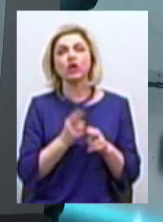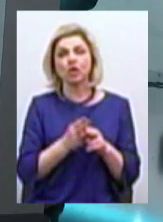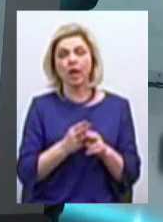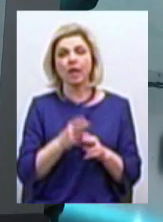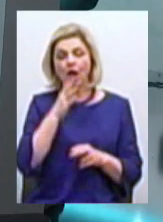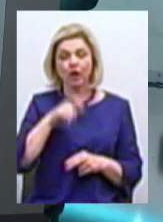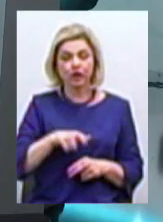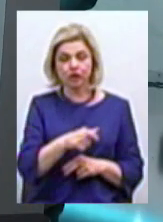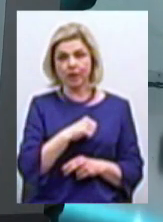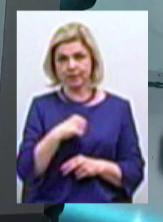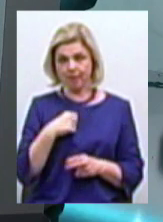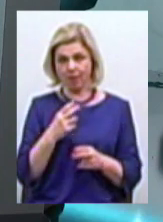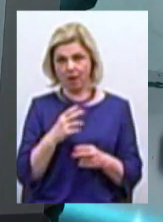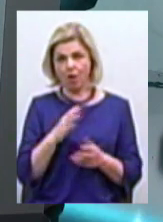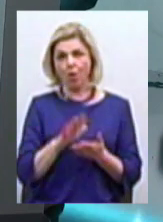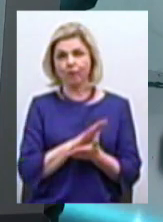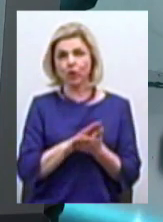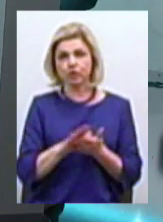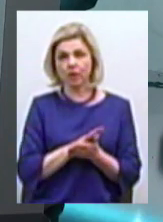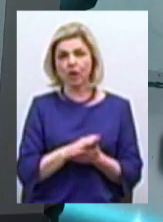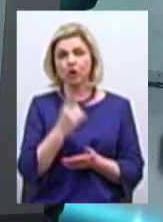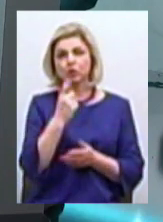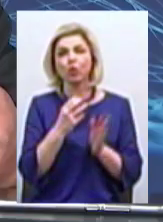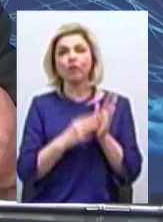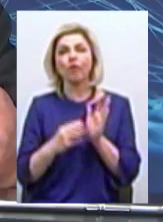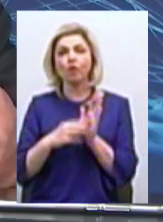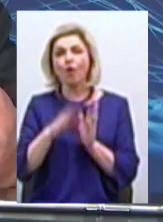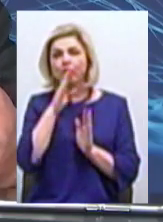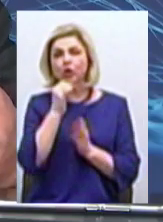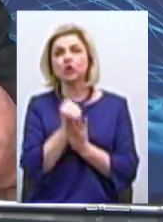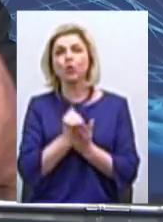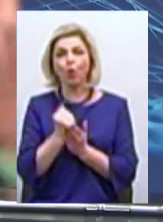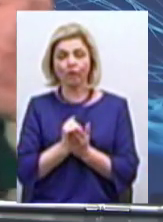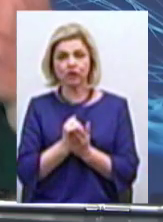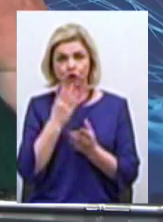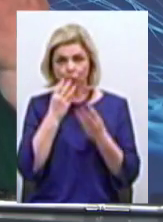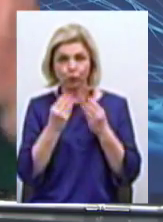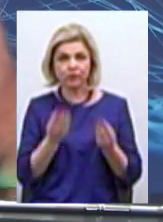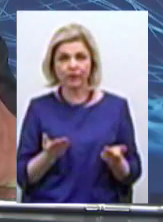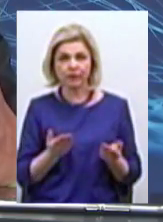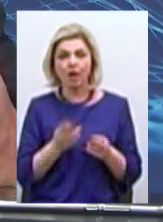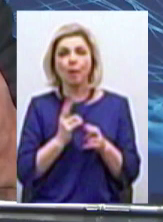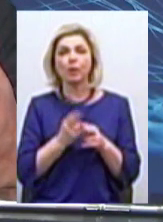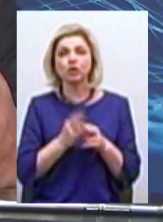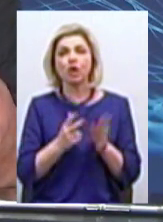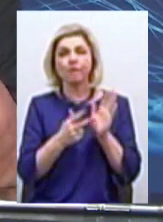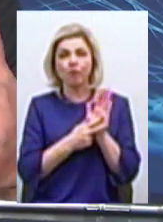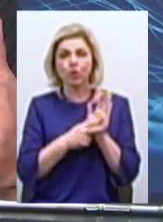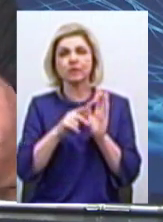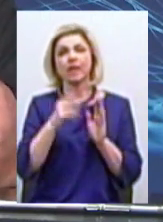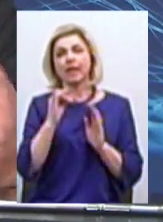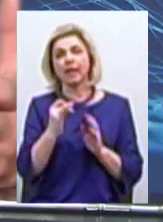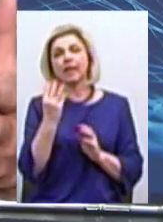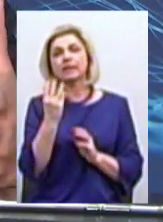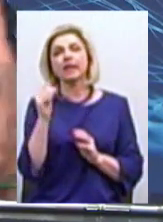оновлюватись? Заважає 188 водосховищ штучних. Заважає 8,3 тисячі